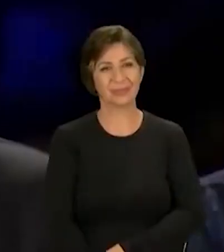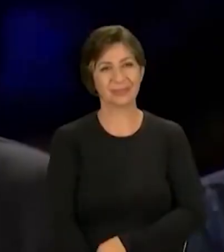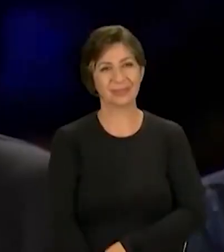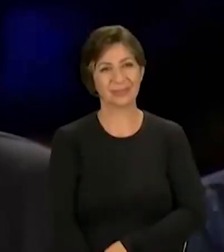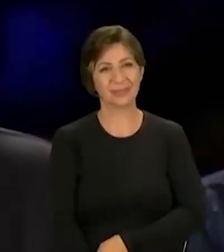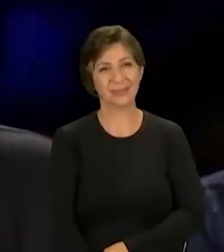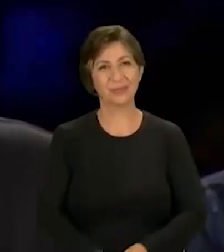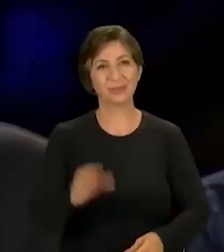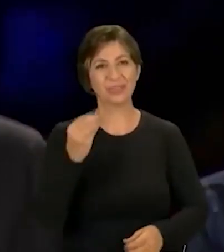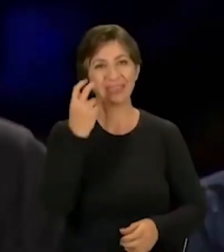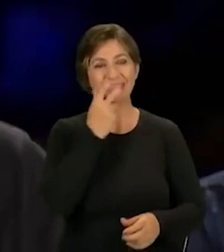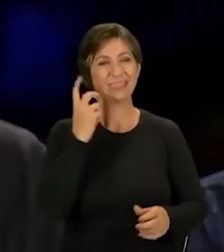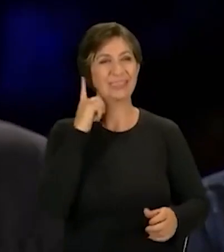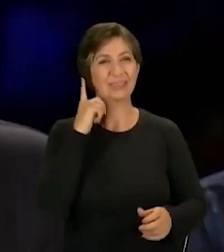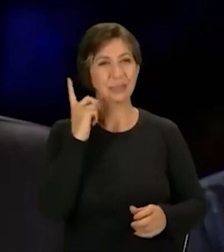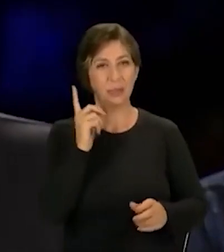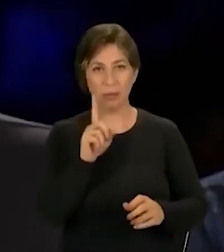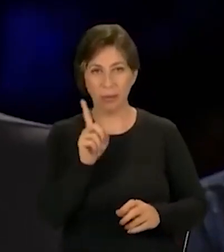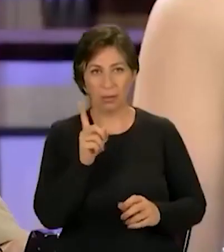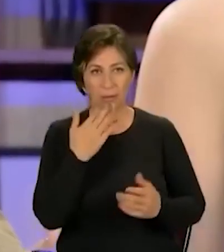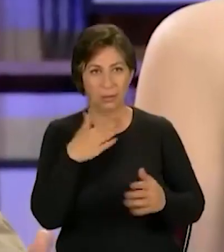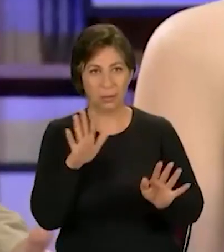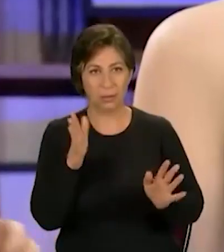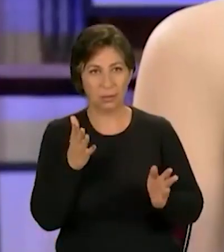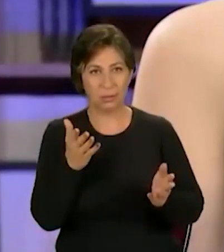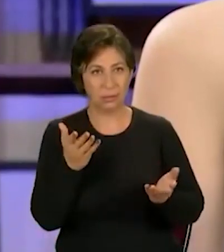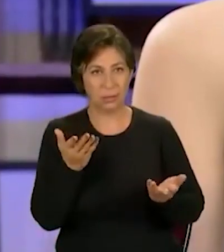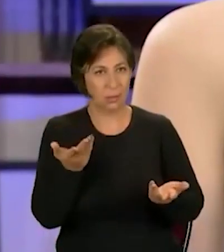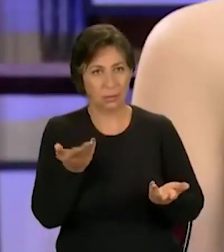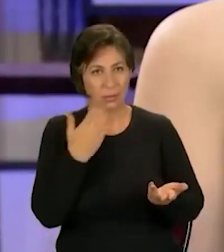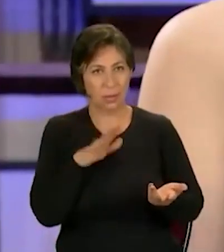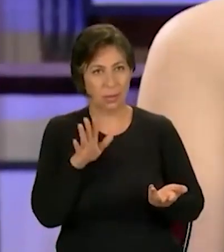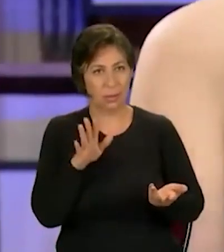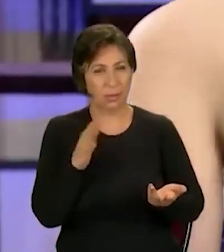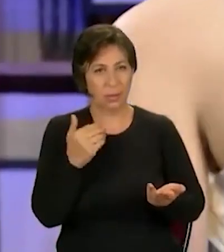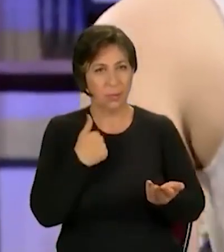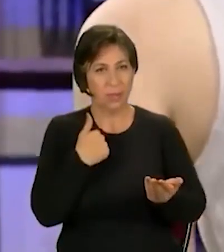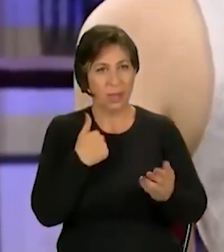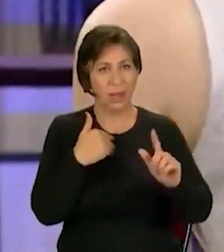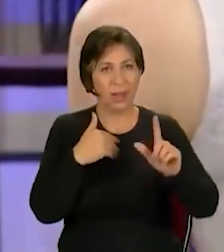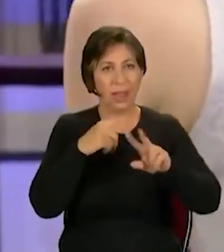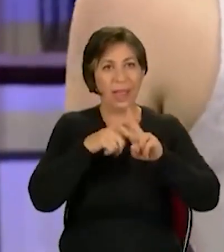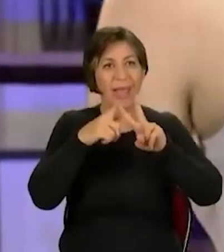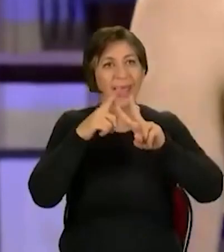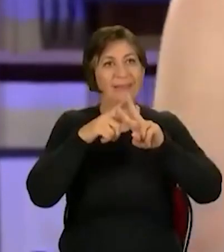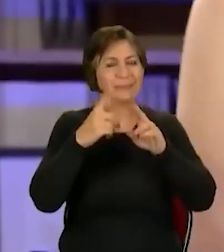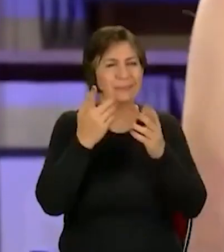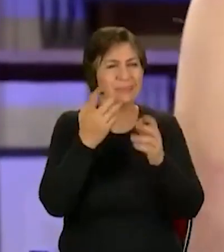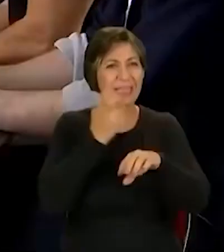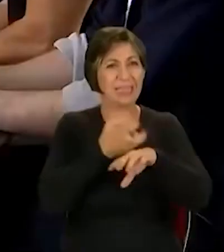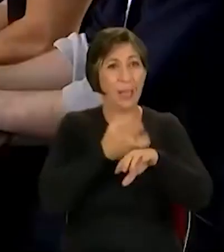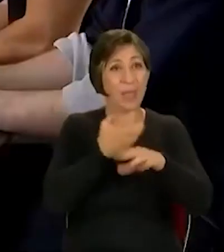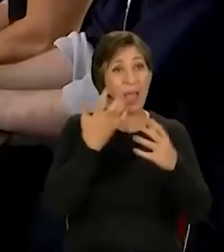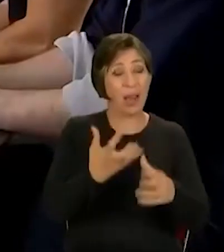sanatçı falan geliyor bize ama Neandertaller çok sıkıcı. Hayır değil. Hayır değil. Ben oradaydım falan dermişim size. Ama kemik